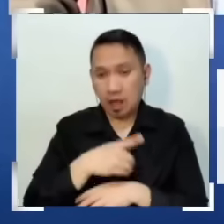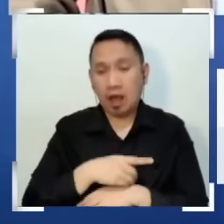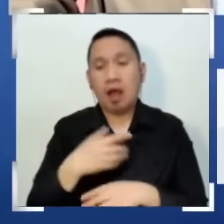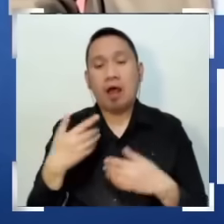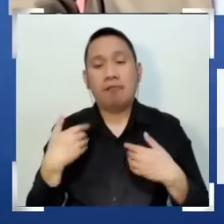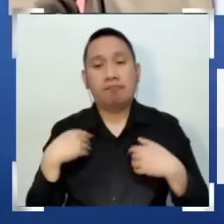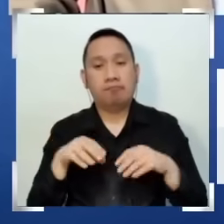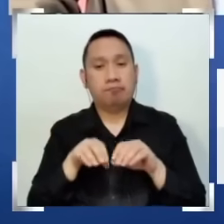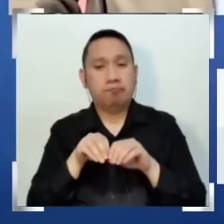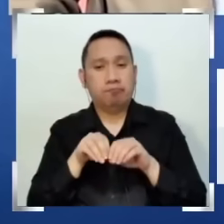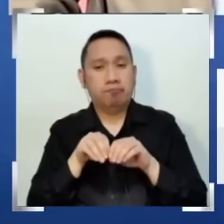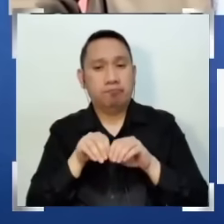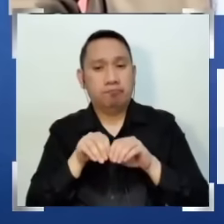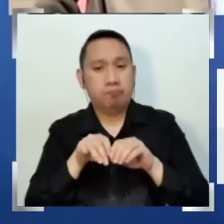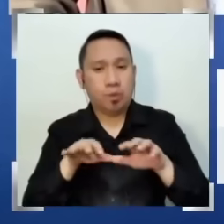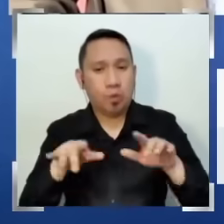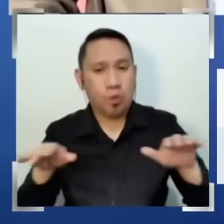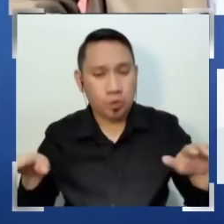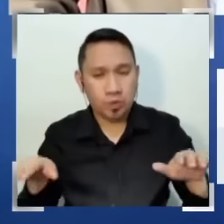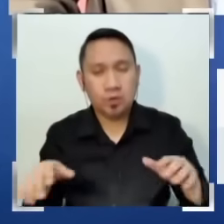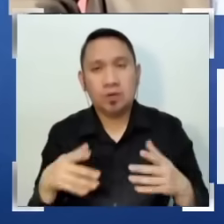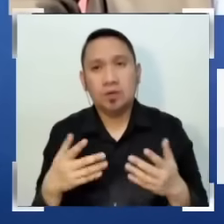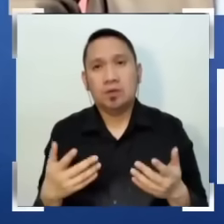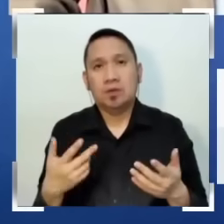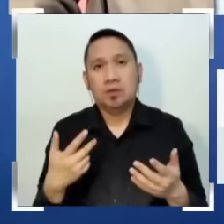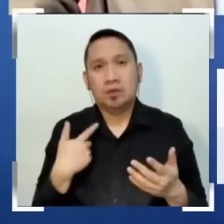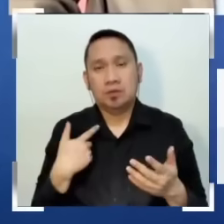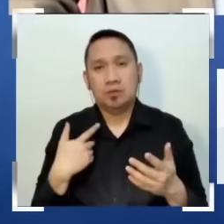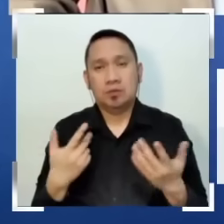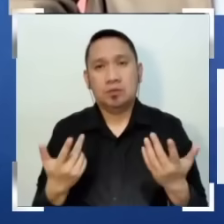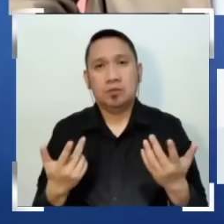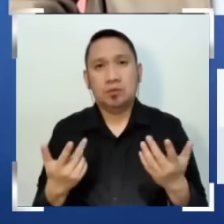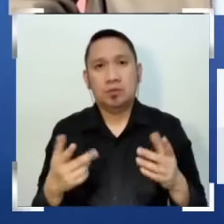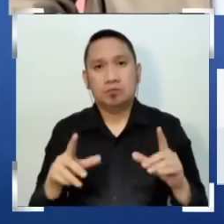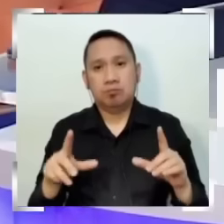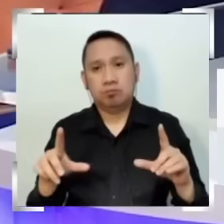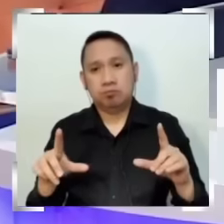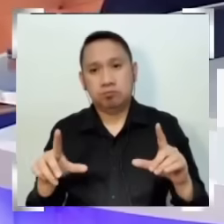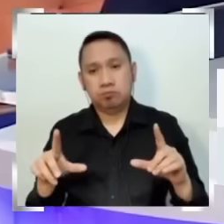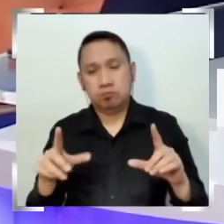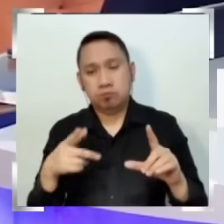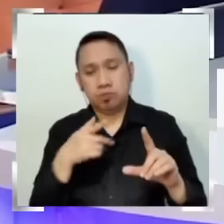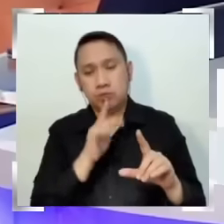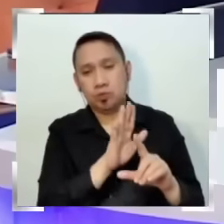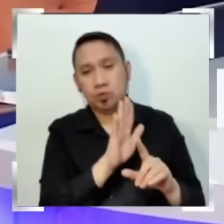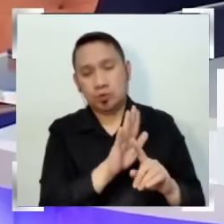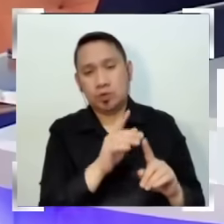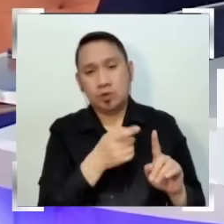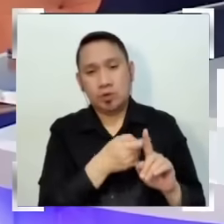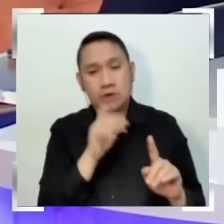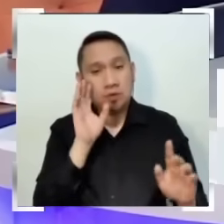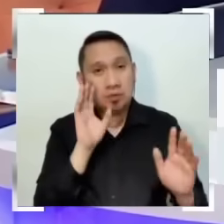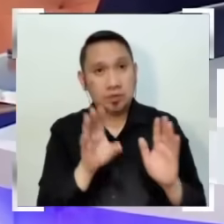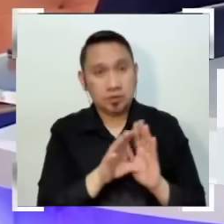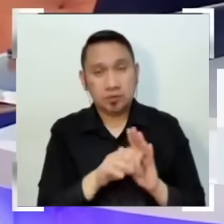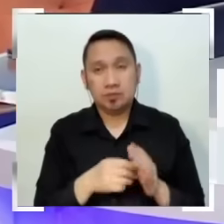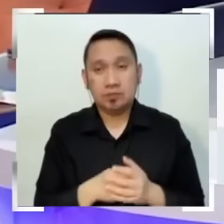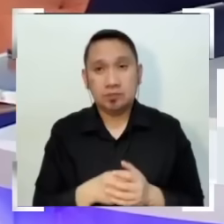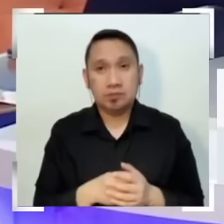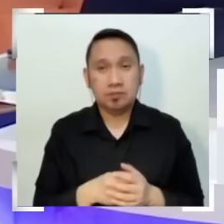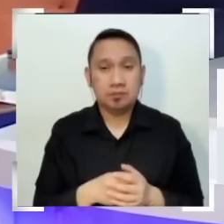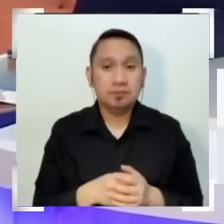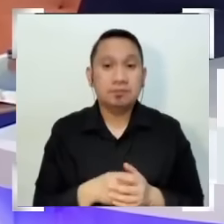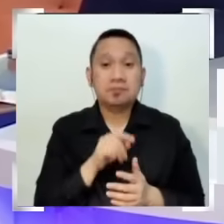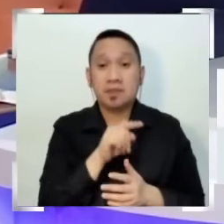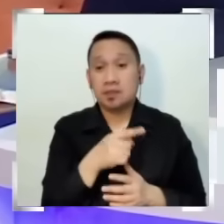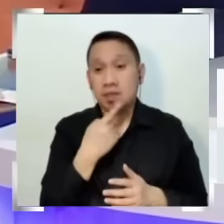mga supposedly mga splices ng picture na galing po sa kanya. Hindi na magkakaso si Guadis at handa raw siyang bumalik